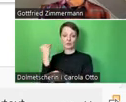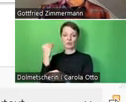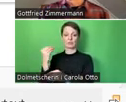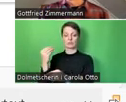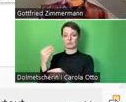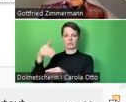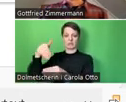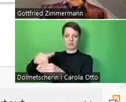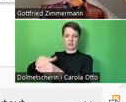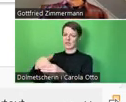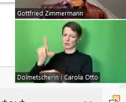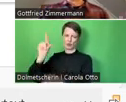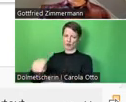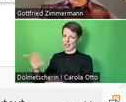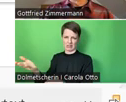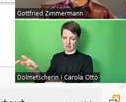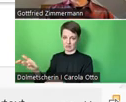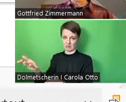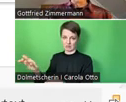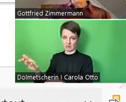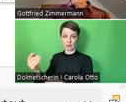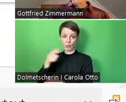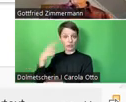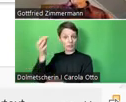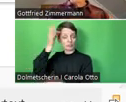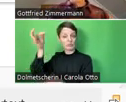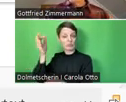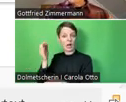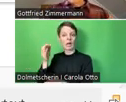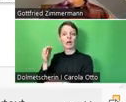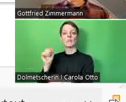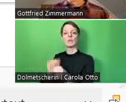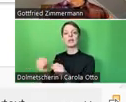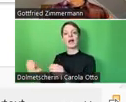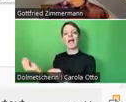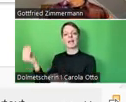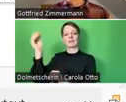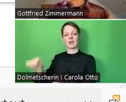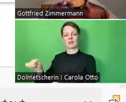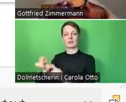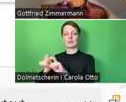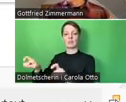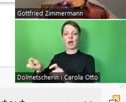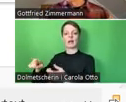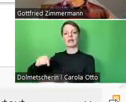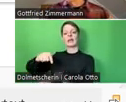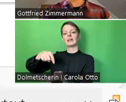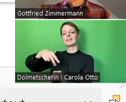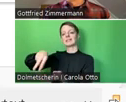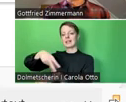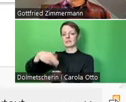müssen Sie editieren. Vielleicht geht es hier um Tanzen. Dann würde ich schreiben, ein tanzendes